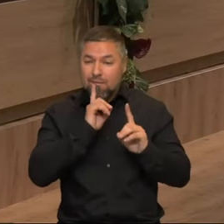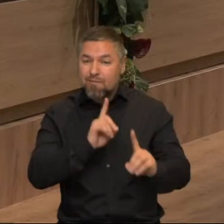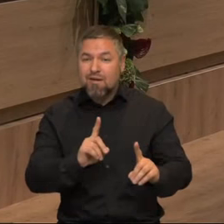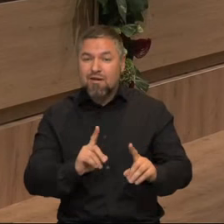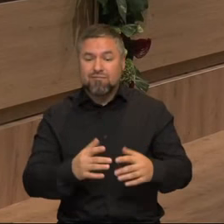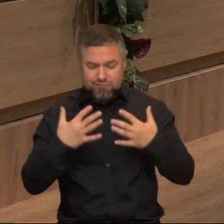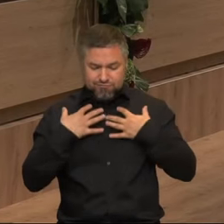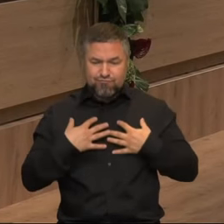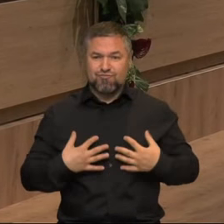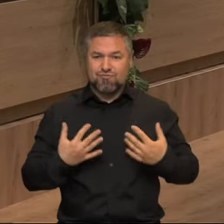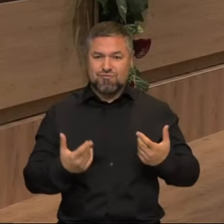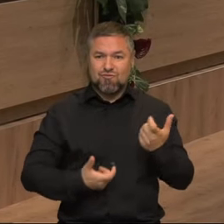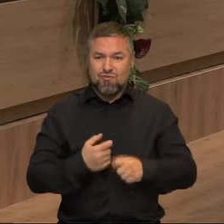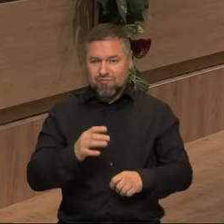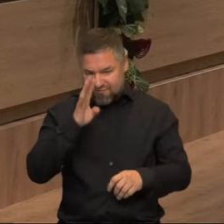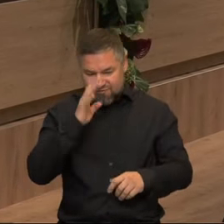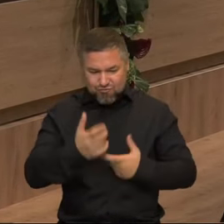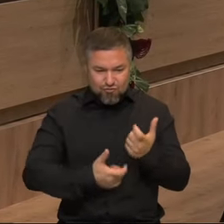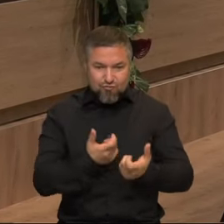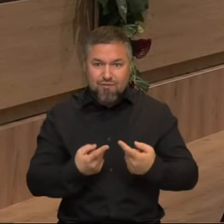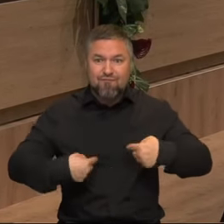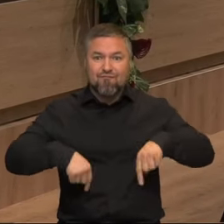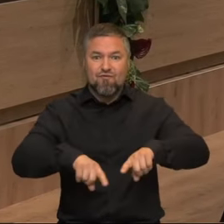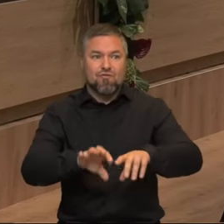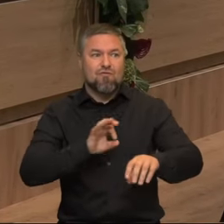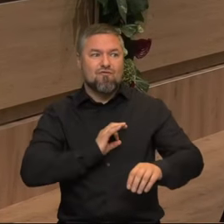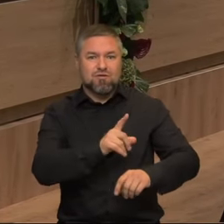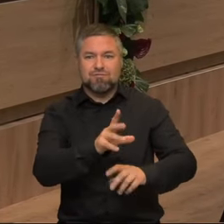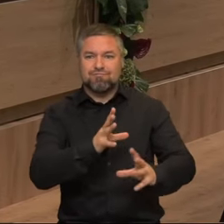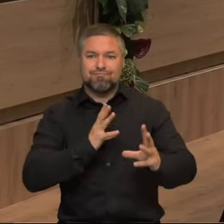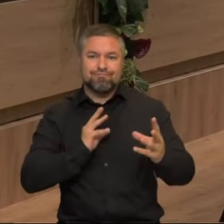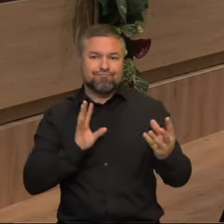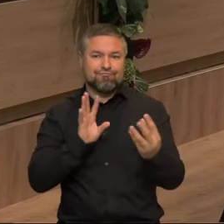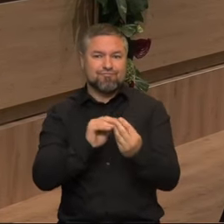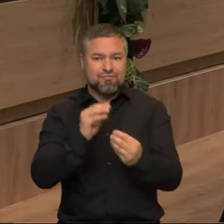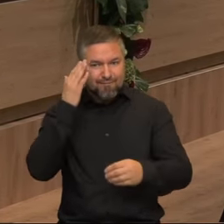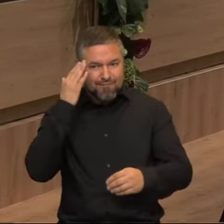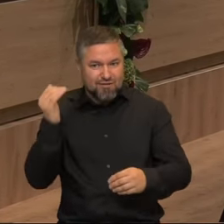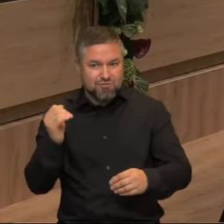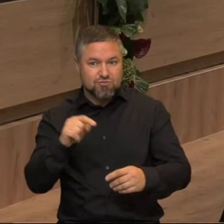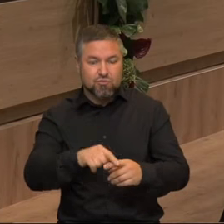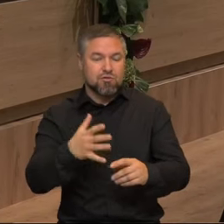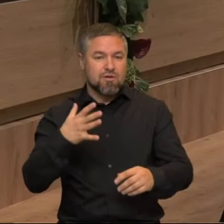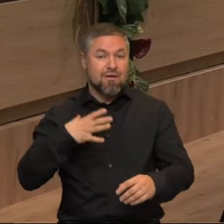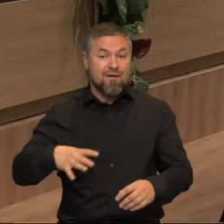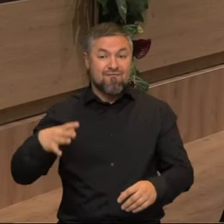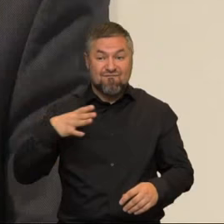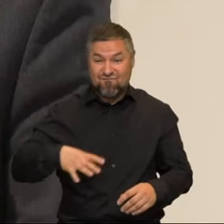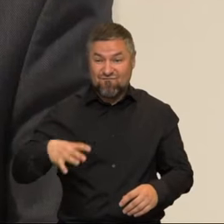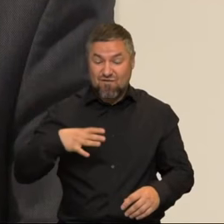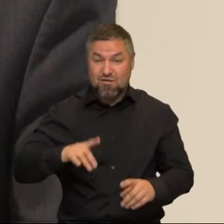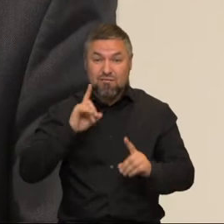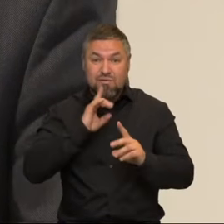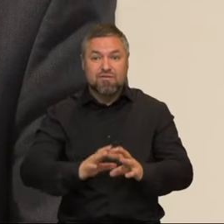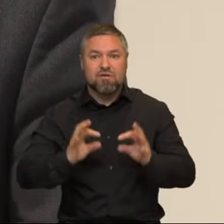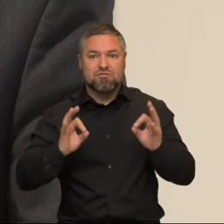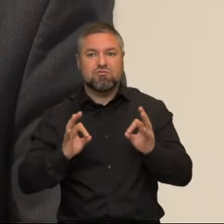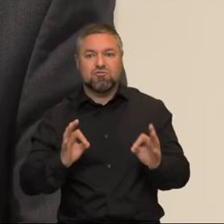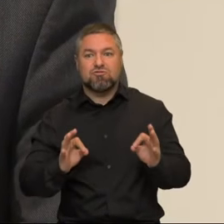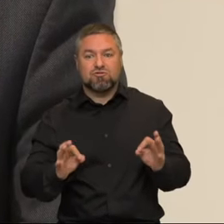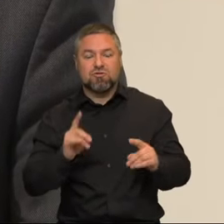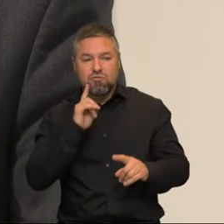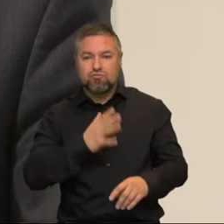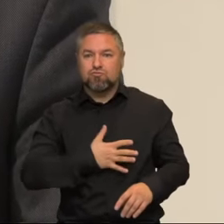fizycznie wykonać razem ze swoim mistrzem. To jest niewątpliwie wartość, którą no dzisiaj